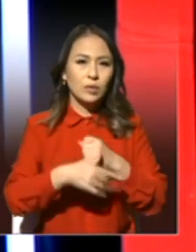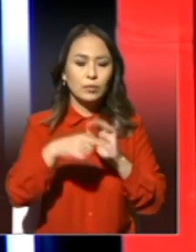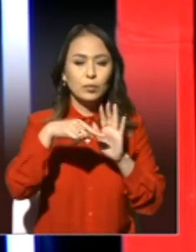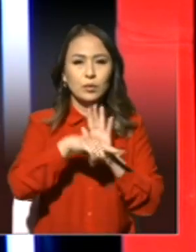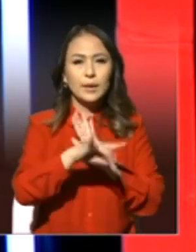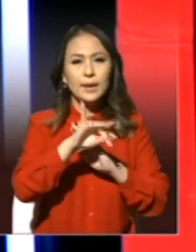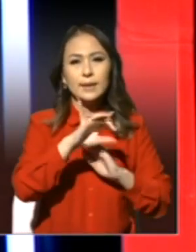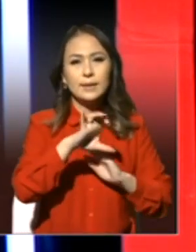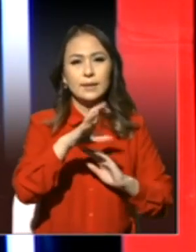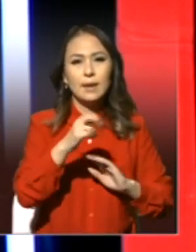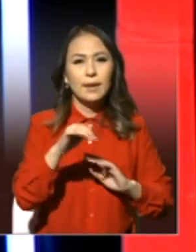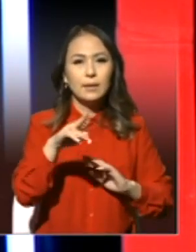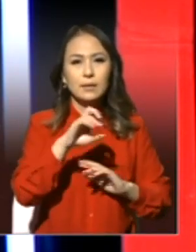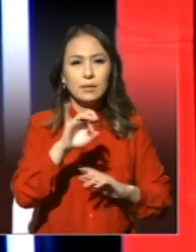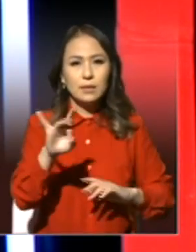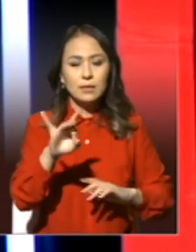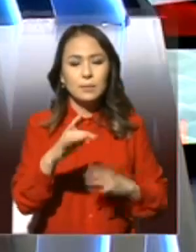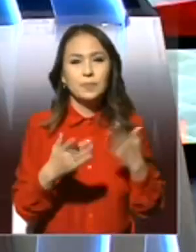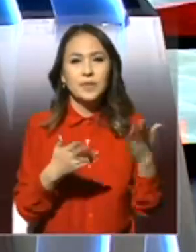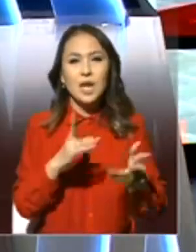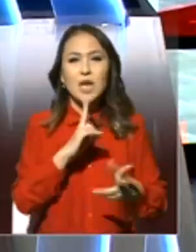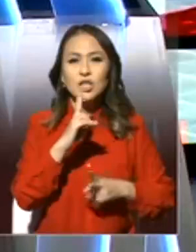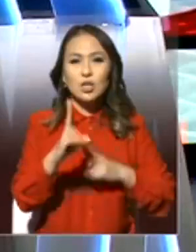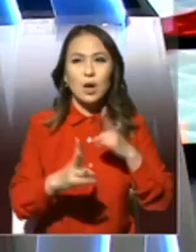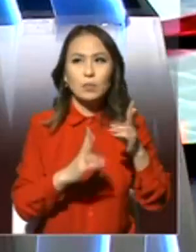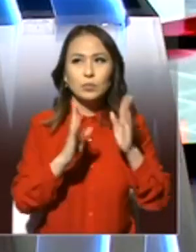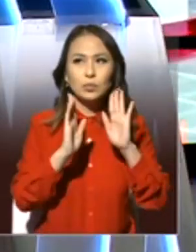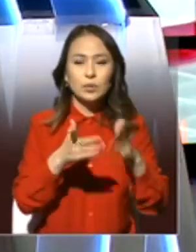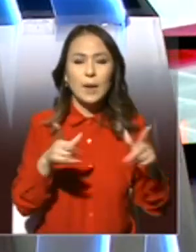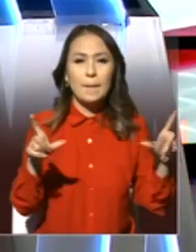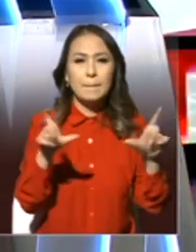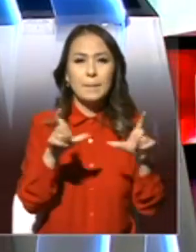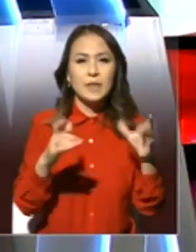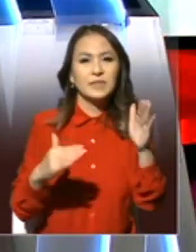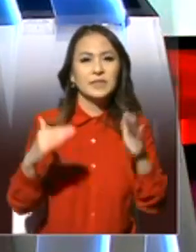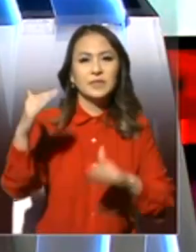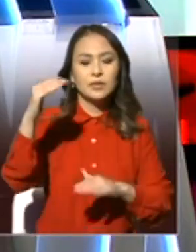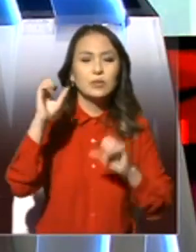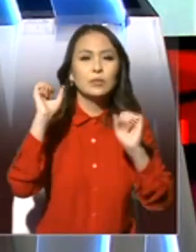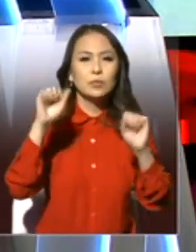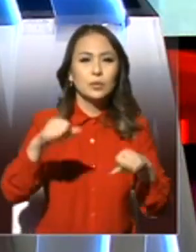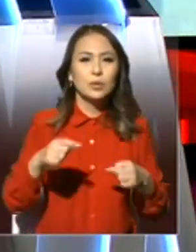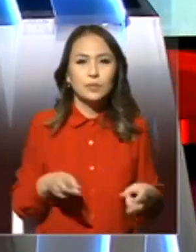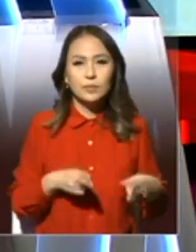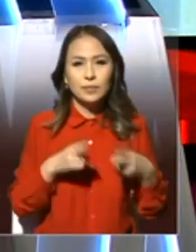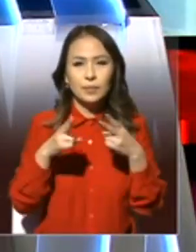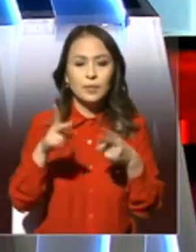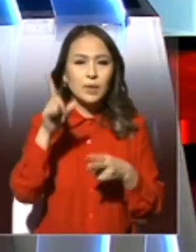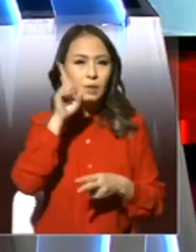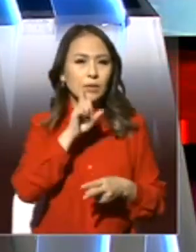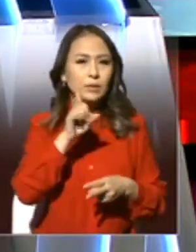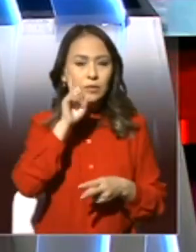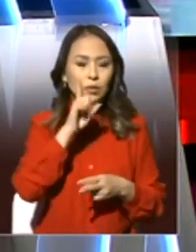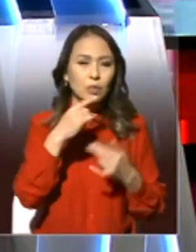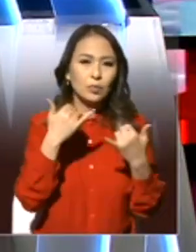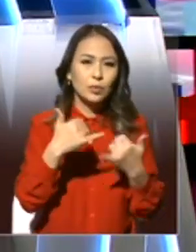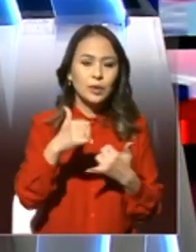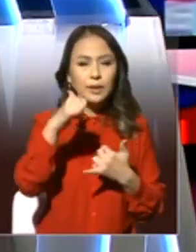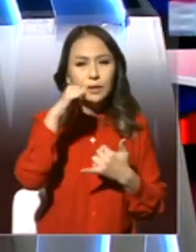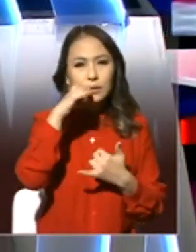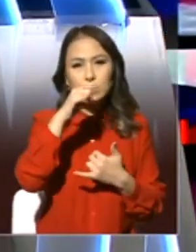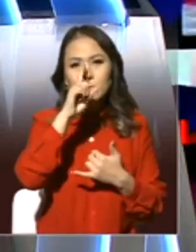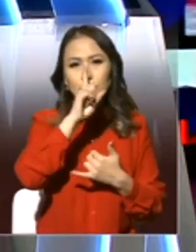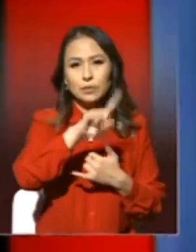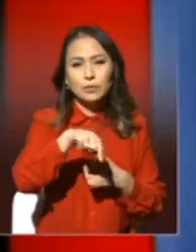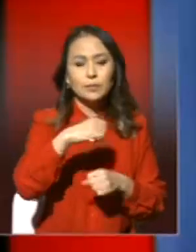инсайдерлер болуы мүмкін ғой. Енді сіз шағым түсірсеңіз, мына дүкенде жоғары деп, сол кезде біз бара аламыз. Әзірше бүгін ертең бізге өкілеттік